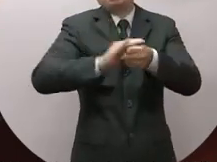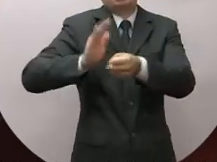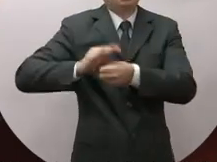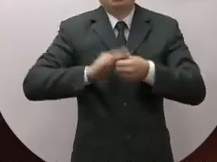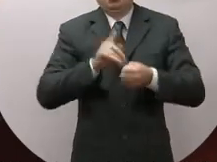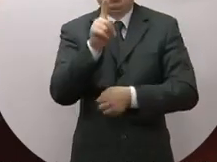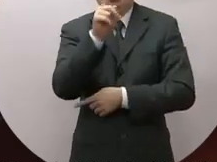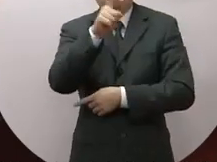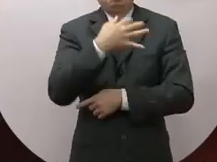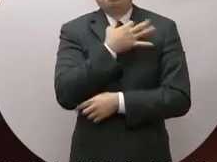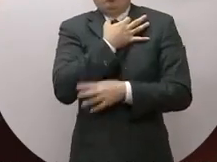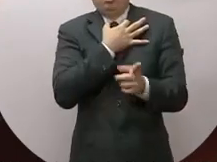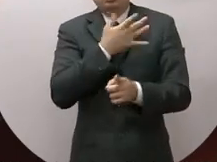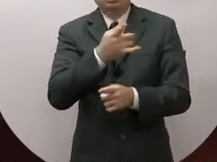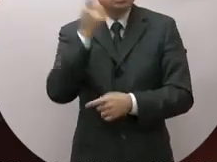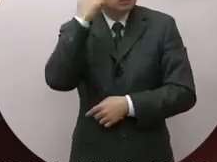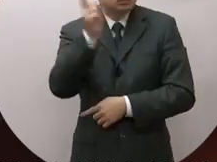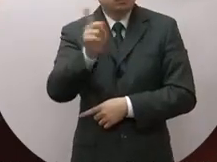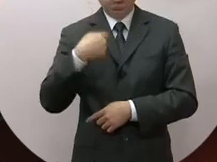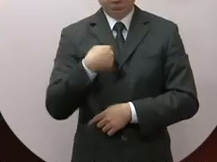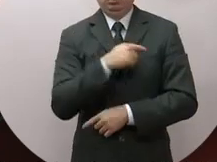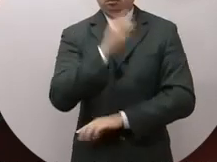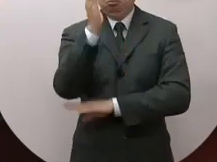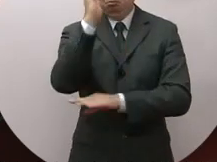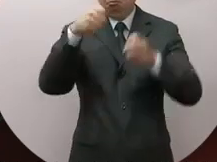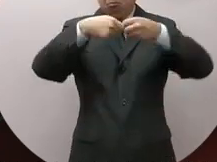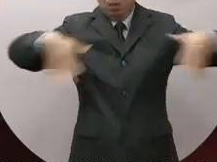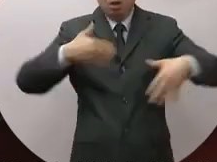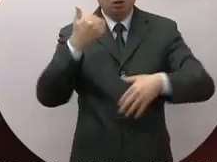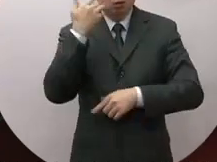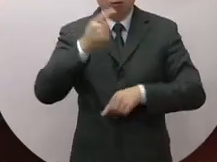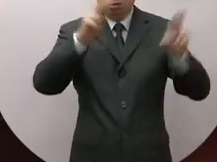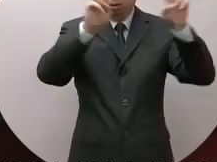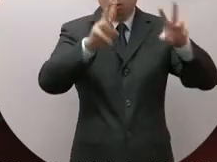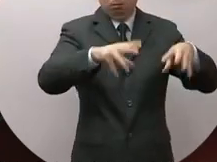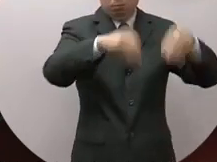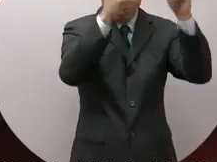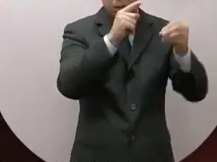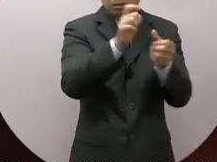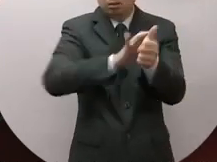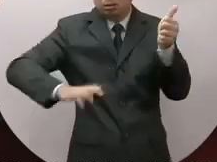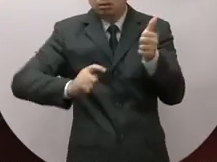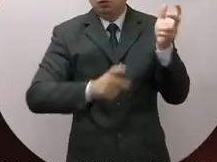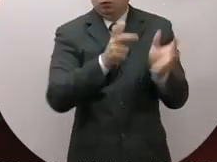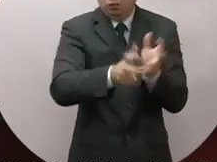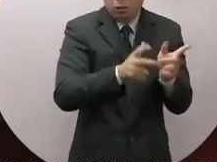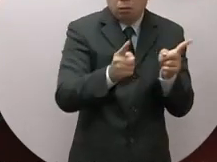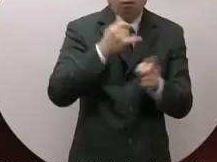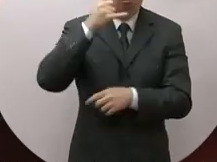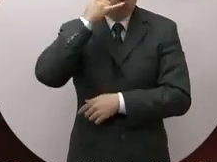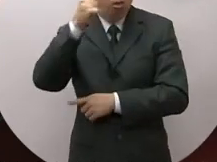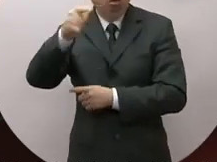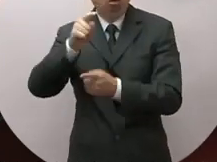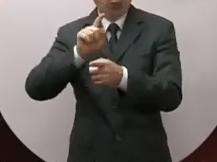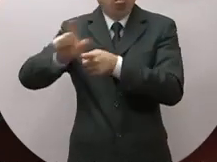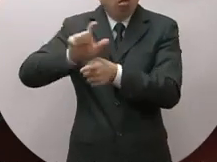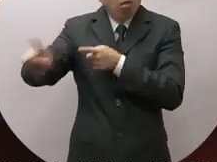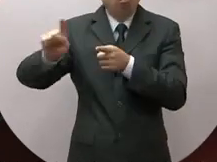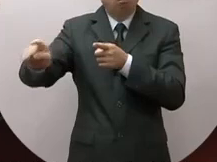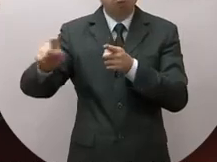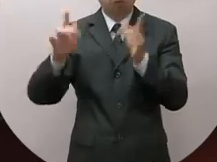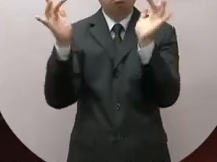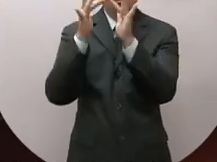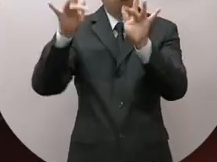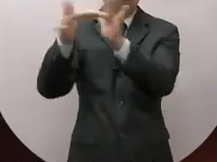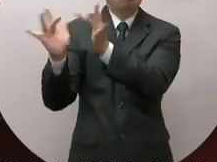应变突发状况，并没有做好的整合。没有电，没有油，没有通讯，人民的生活怎么办？在这里特别要提醒我们行